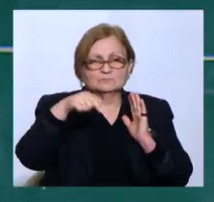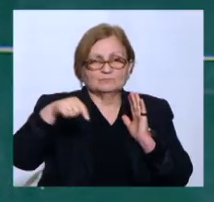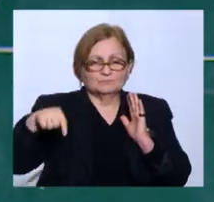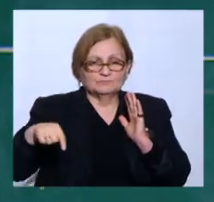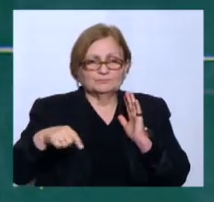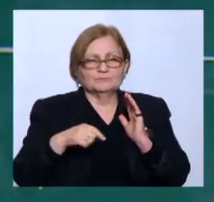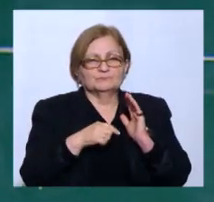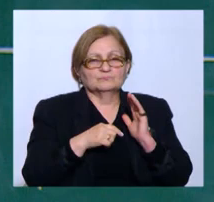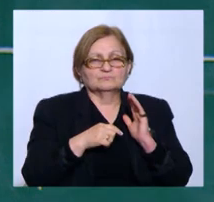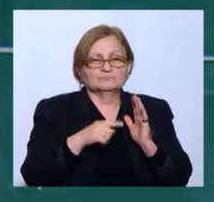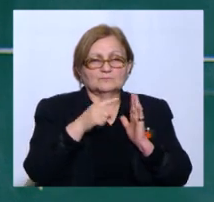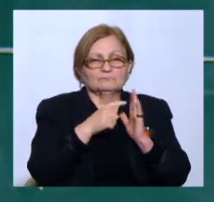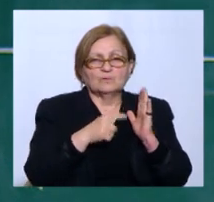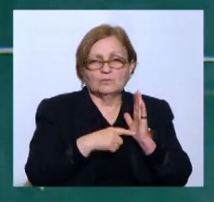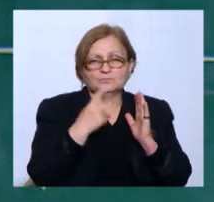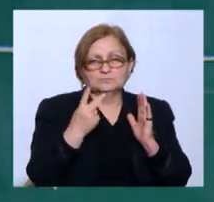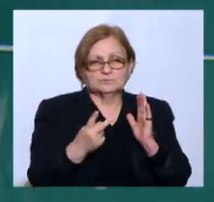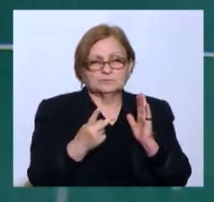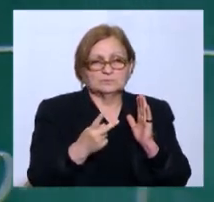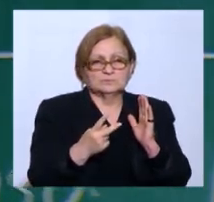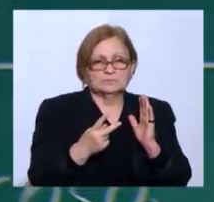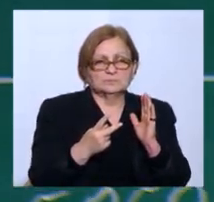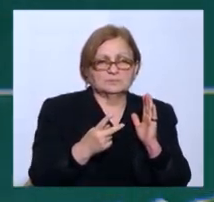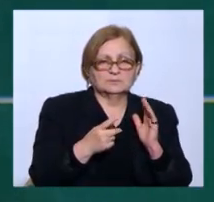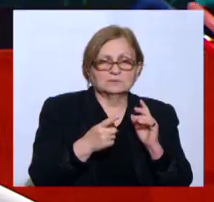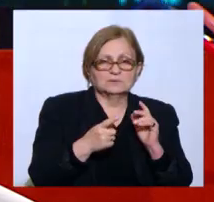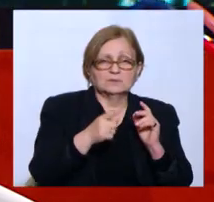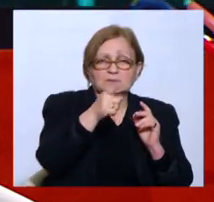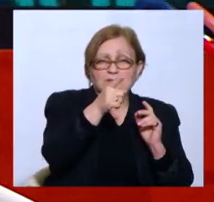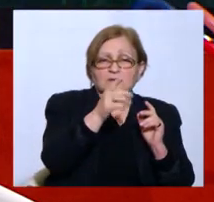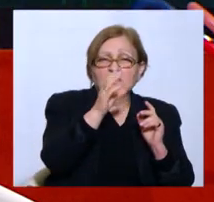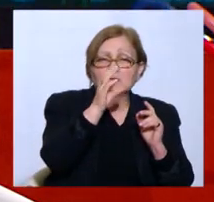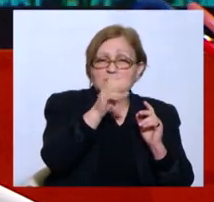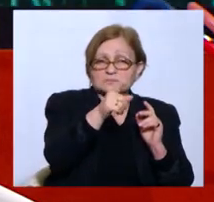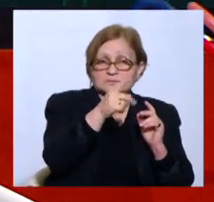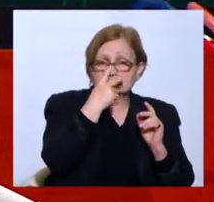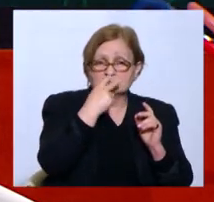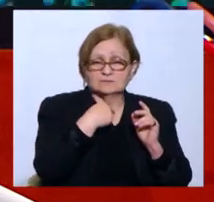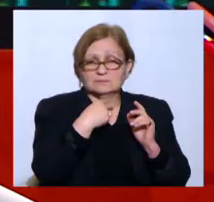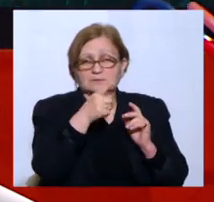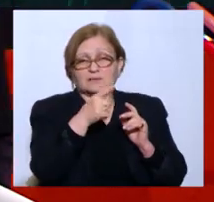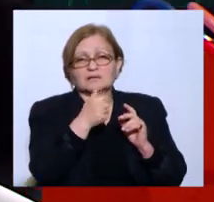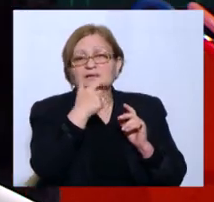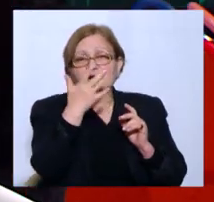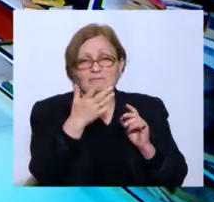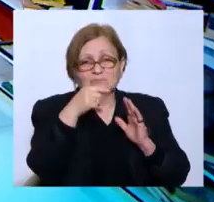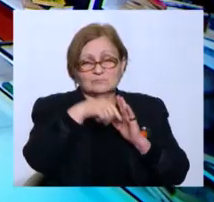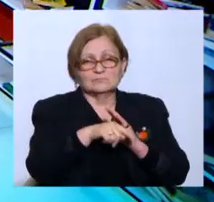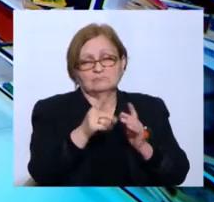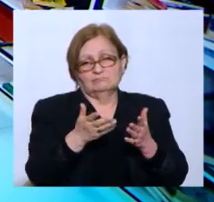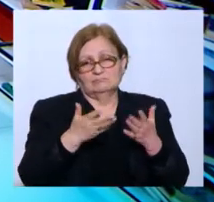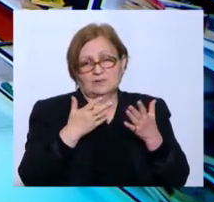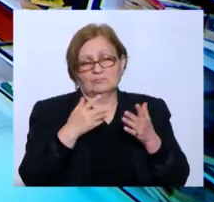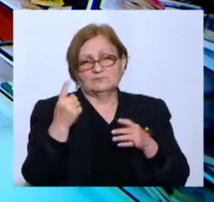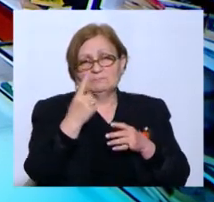წევრსაც ვკრებთ და ვყოფთ ორზე. აი ესენი გვიჩვენებს რამდენ წევრს ვკრებთ, ხო? და ვამრავლებთ, გამოვიდა ეს